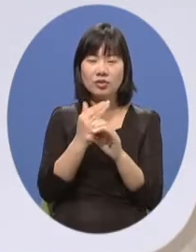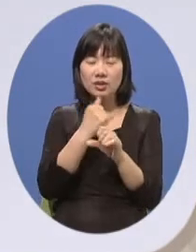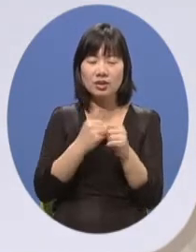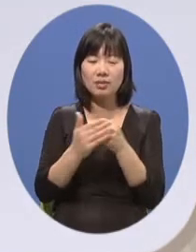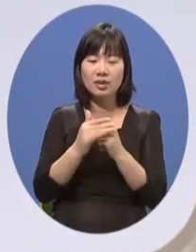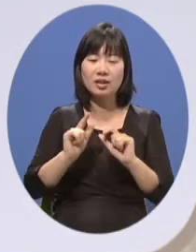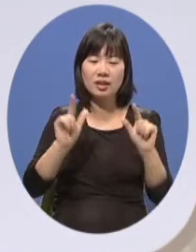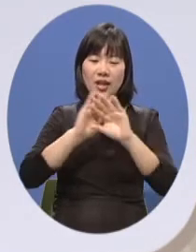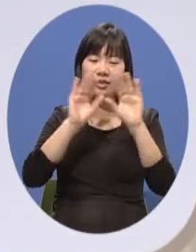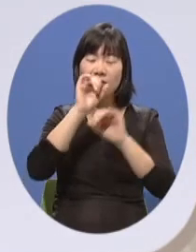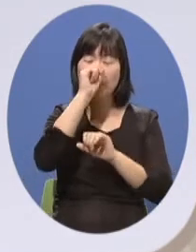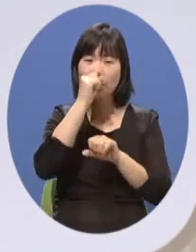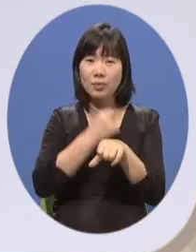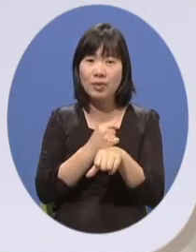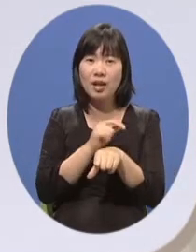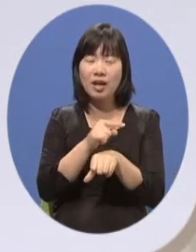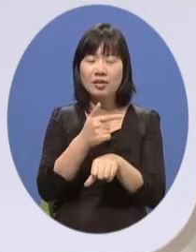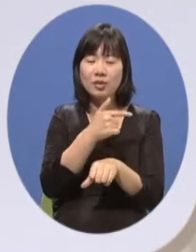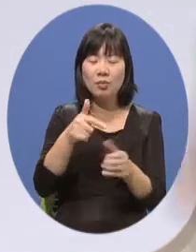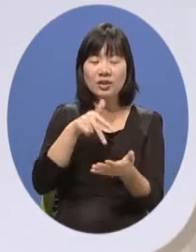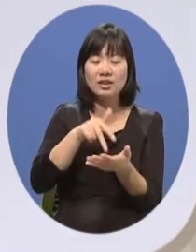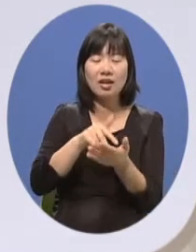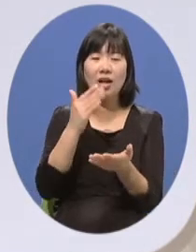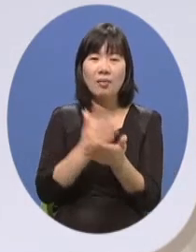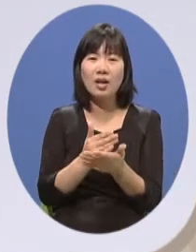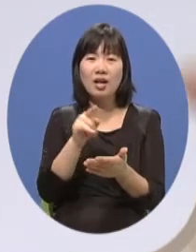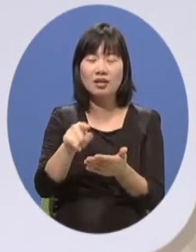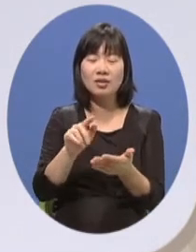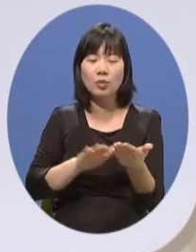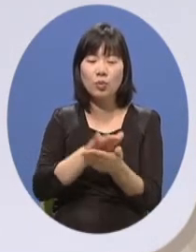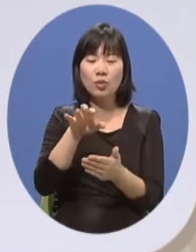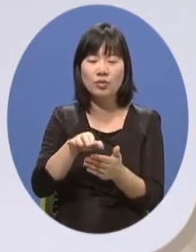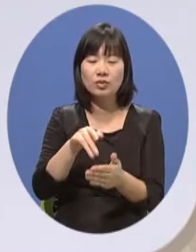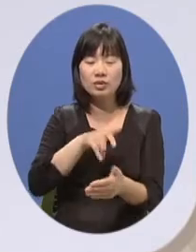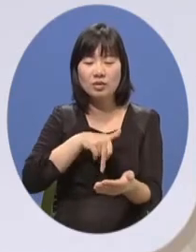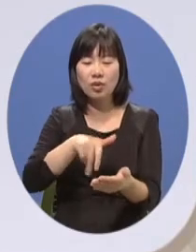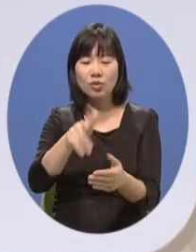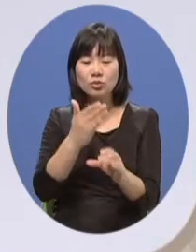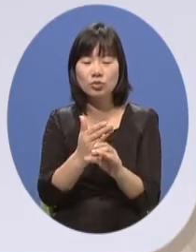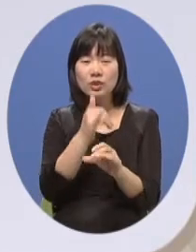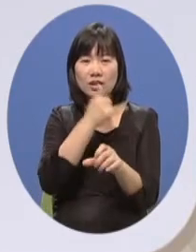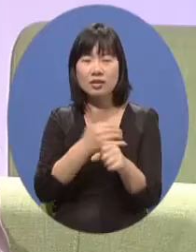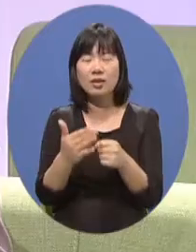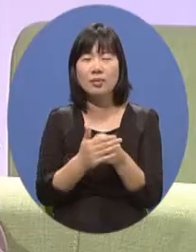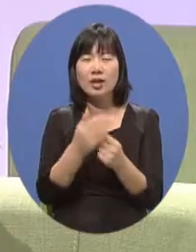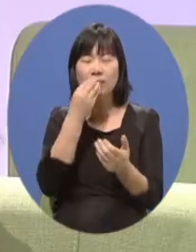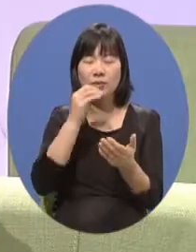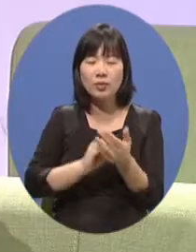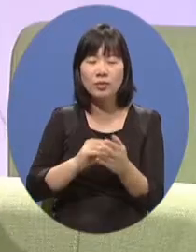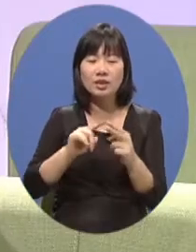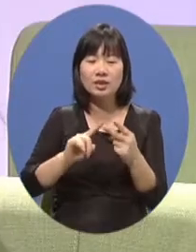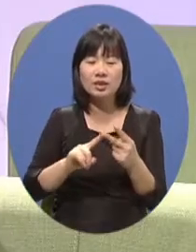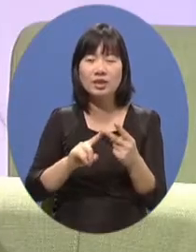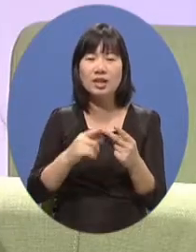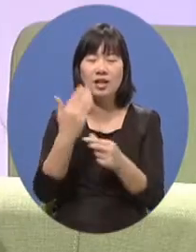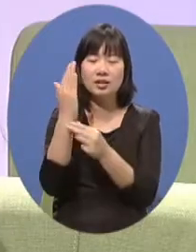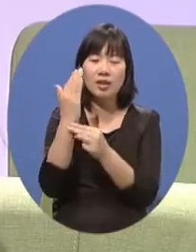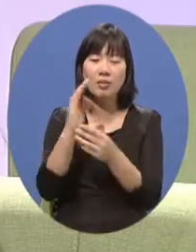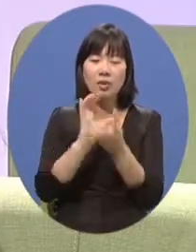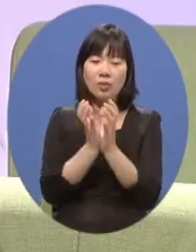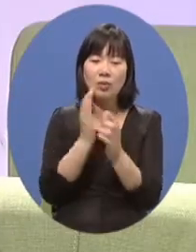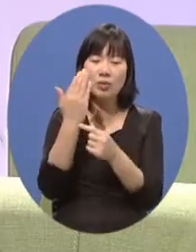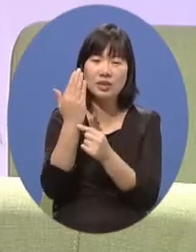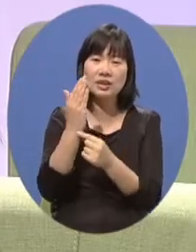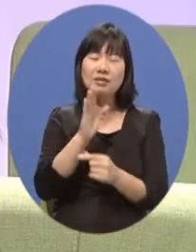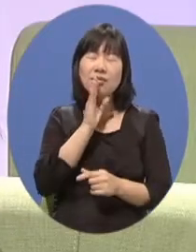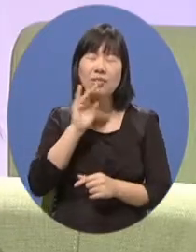날씨가 좋던데 이렇게 너무 뛰어다니지 말고 그 공원에 산책하시면서 이렇게 돌멩이라든지 나뭇잎, 꽃잎 요즘 이렇게 굉장히